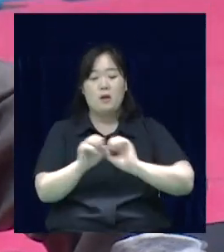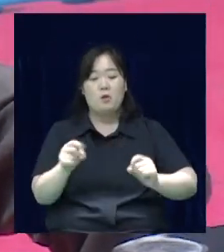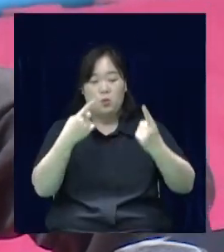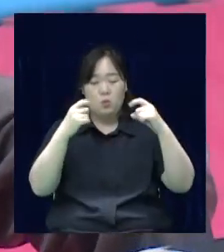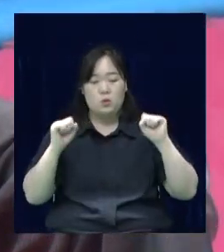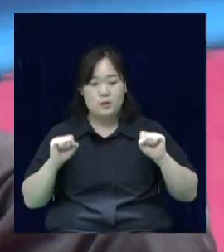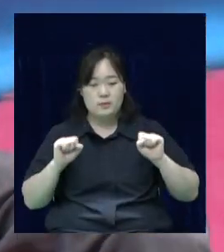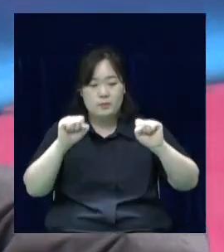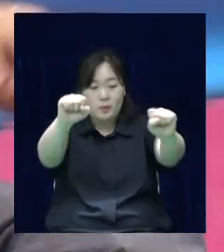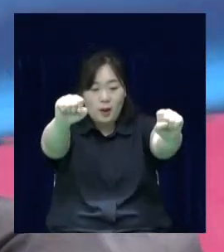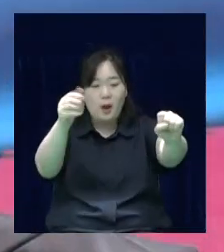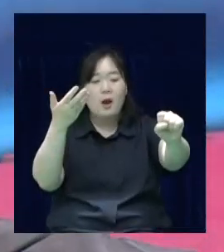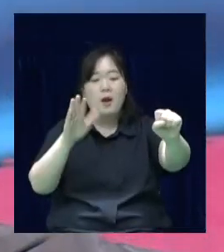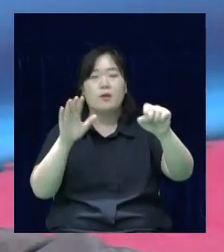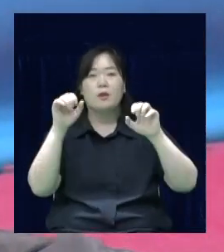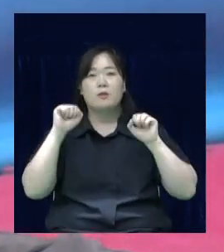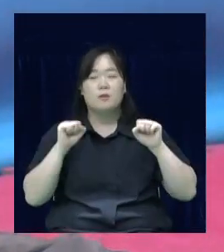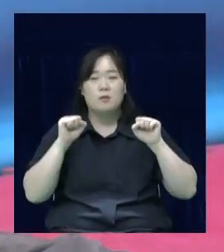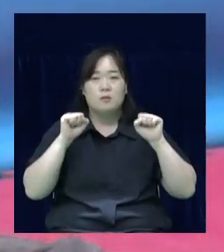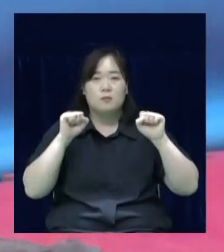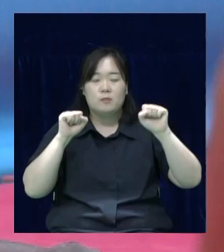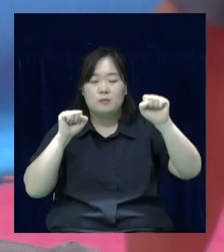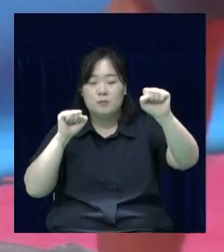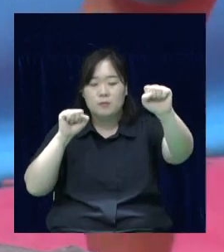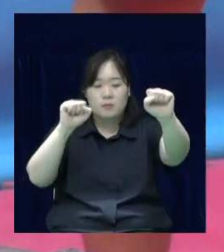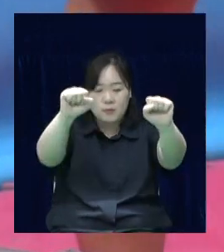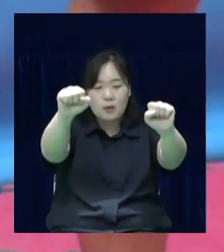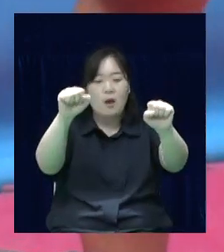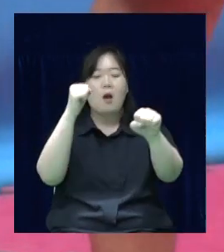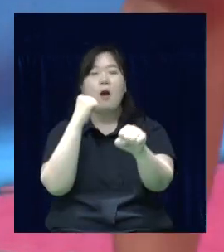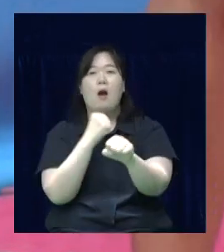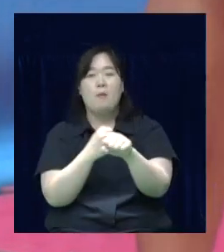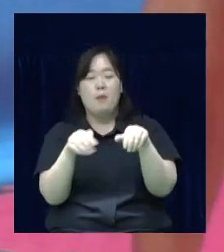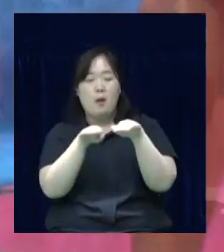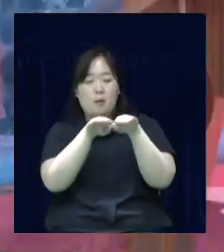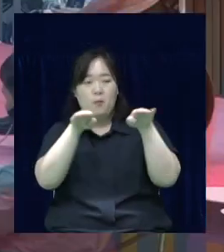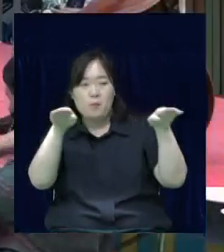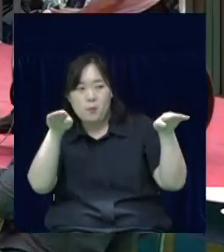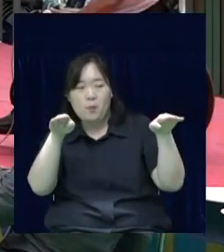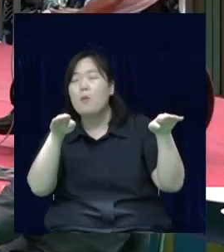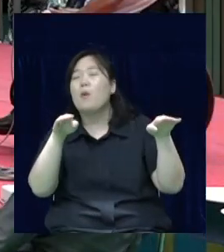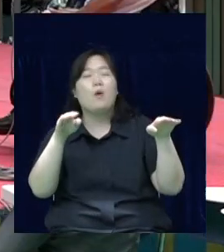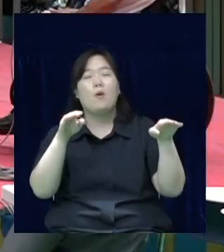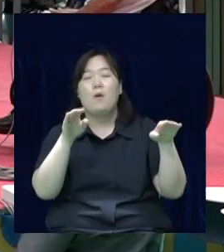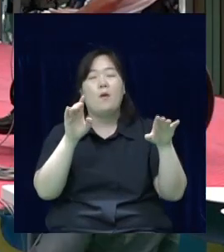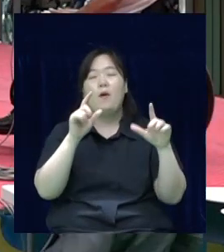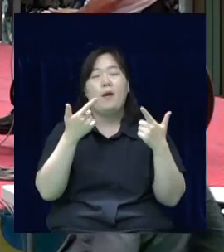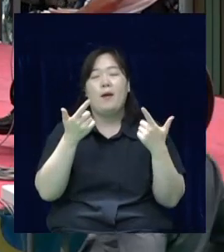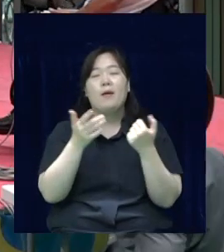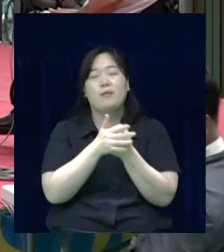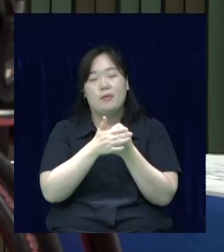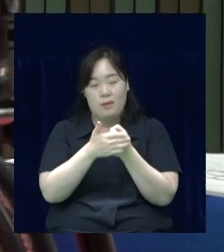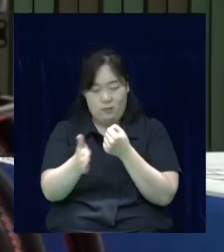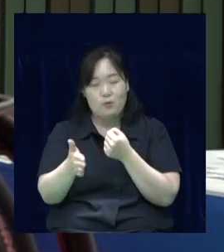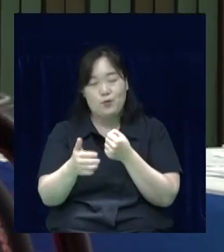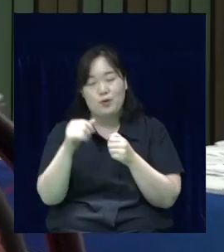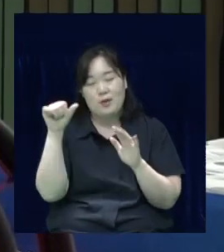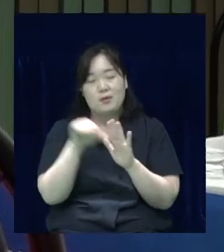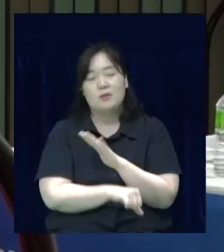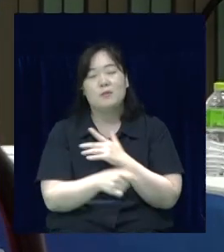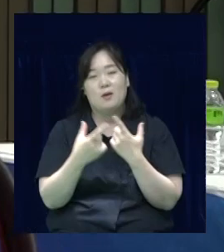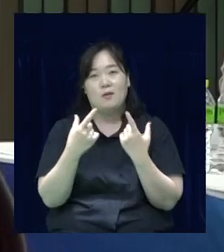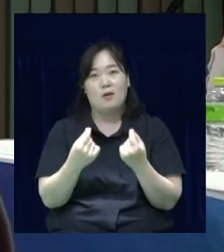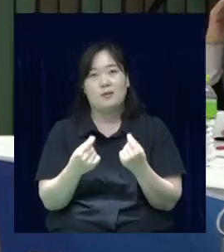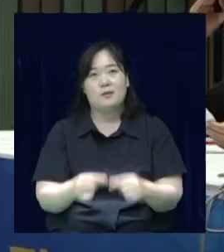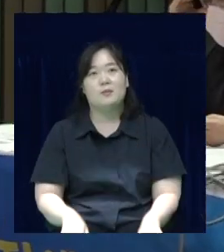차이를 두고 이렇게 펴지면 그것도 실격 사유가 되거든요. 역시나 그런 부분들을 통해서 수평이 또 안 이루어지는 부분도 보여지게 되는 것 같고요. 맞습니다. 예. 자, 이렇게 되면서